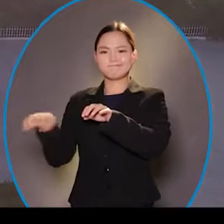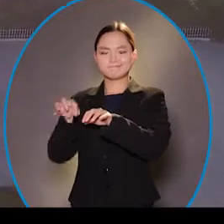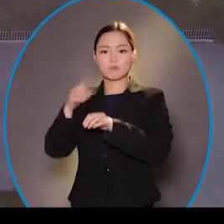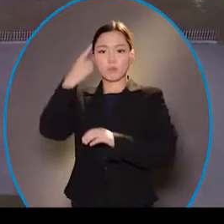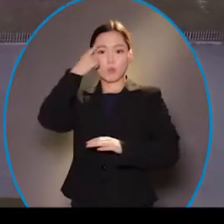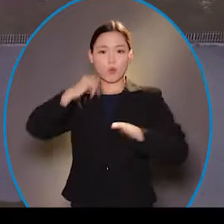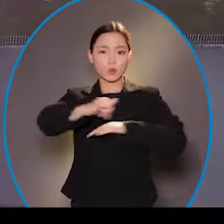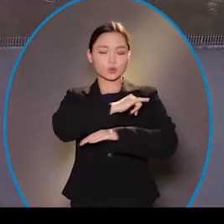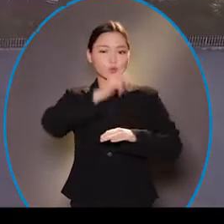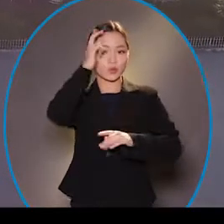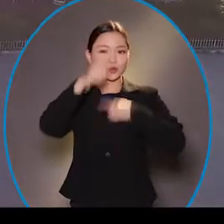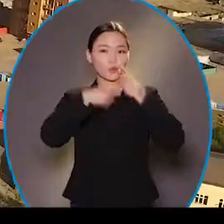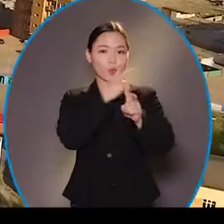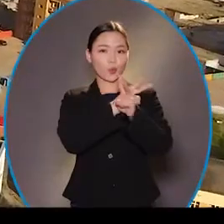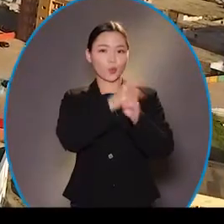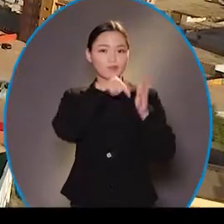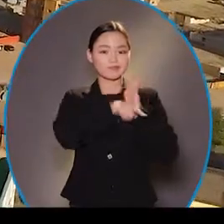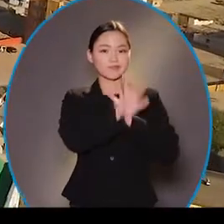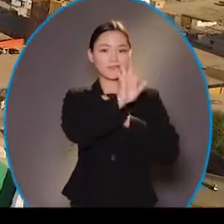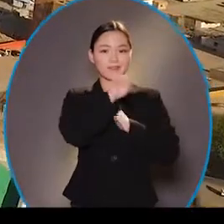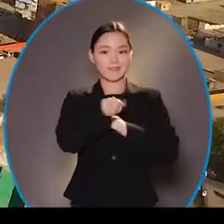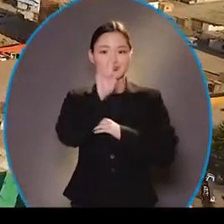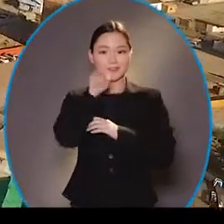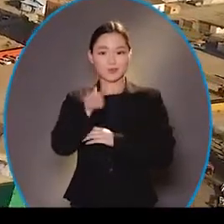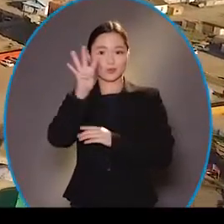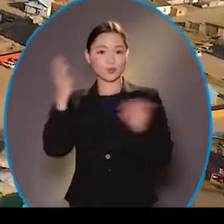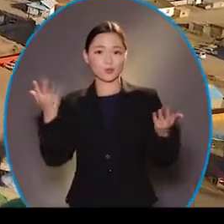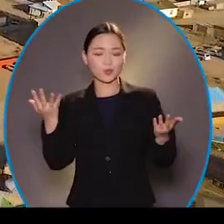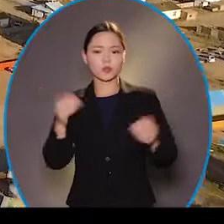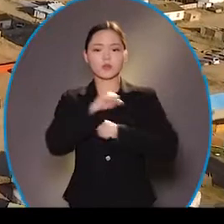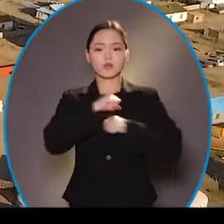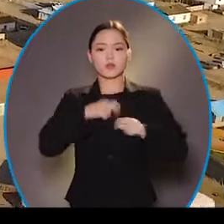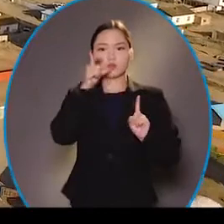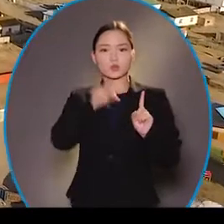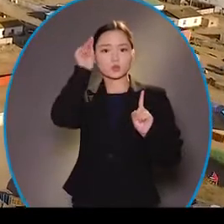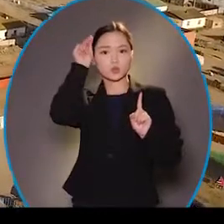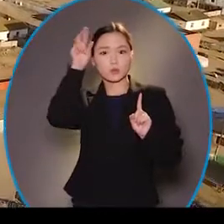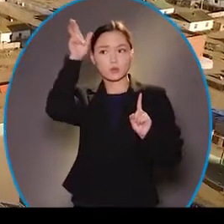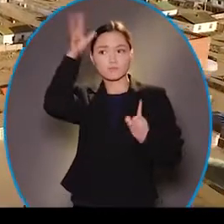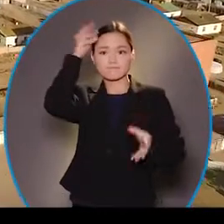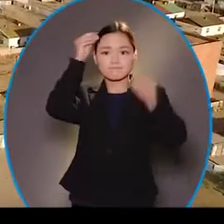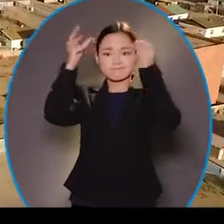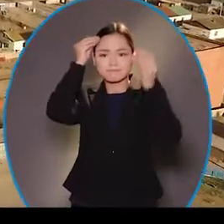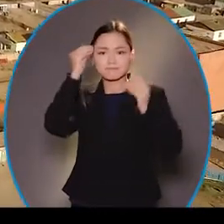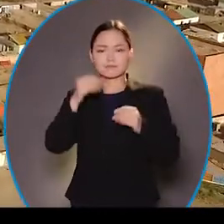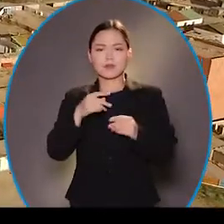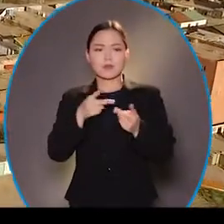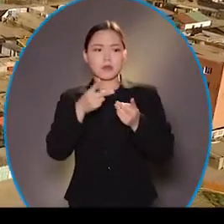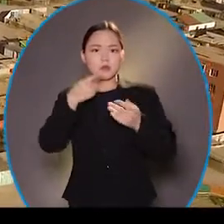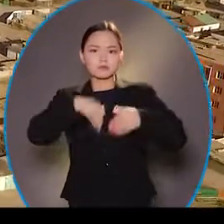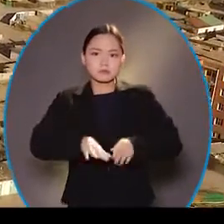боловсролын тухай хуулийн 5.1-4-т иргэнийг сурч боловсроход үндэс угсаа, хэл, арьсны